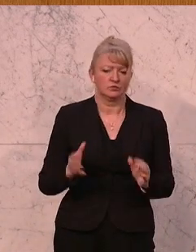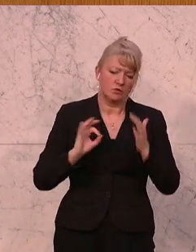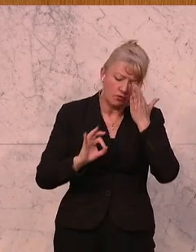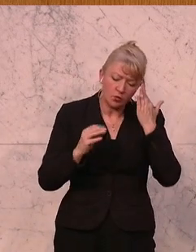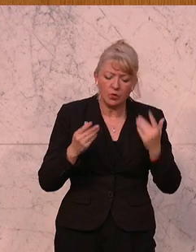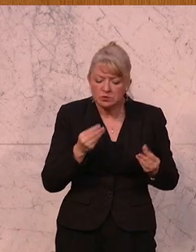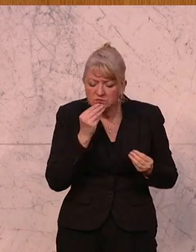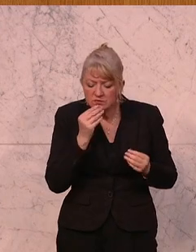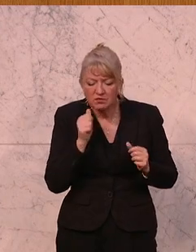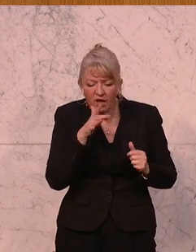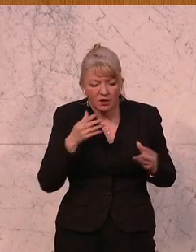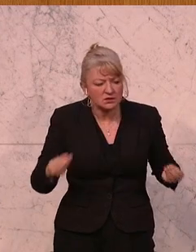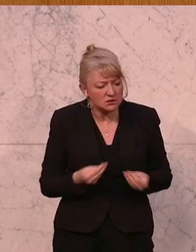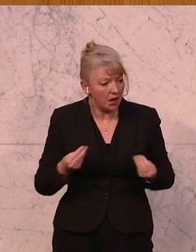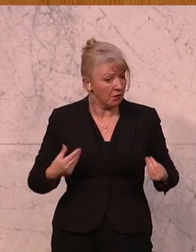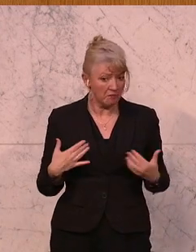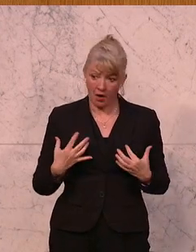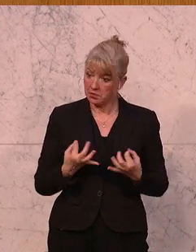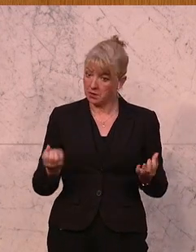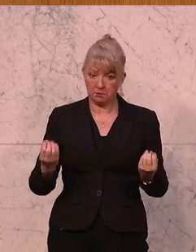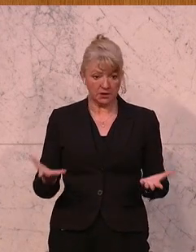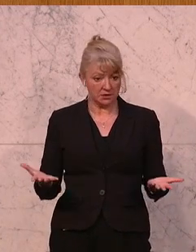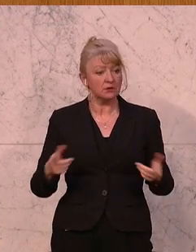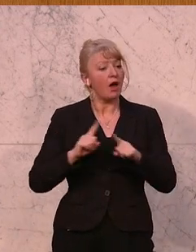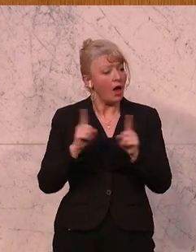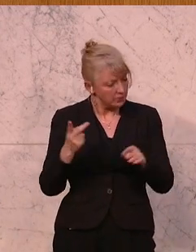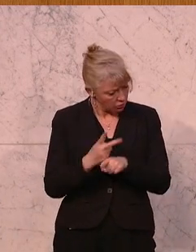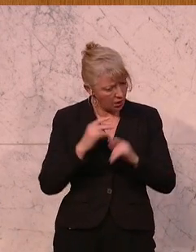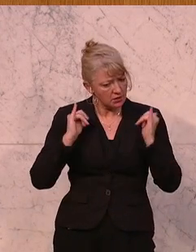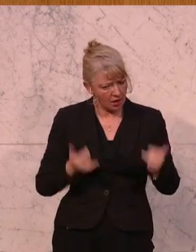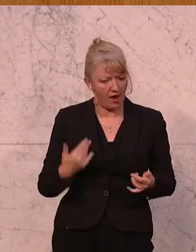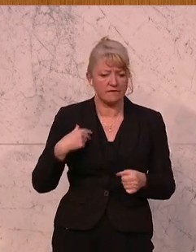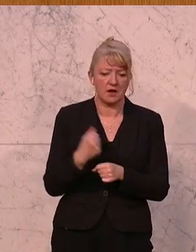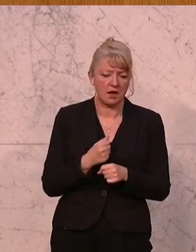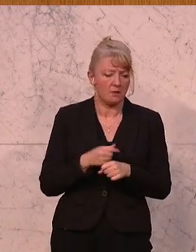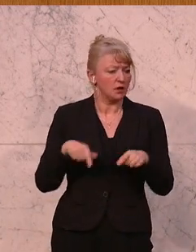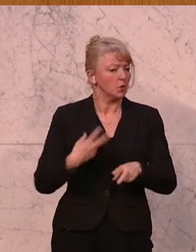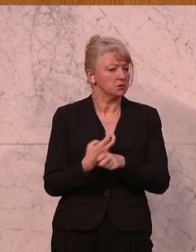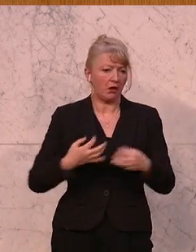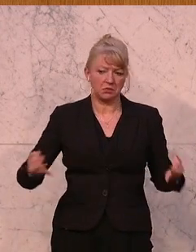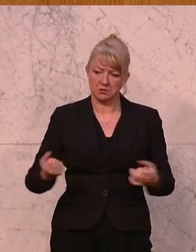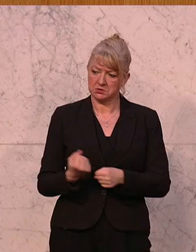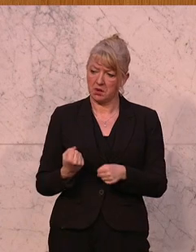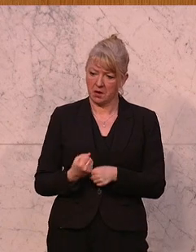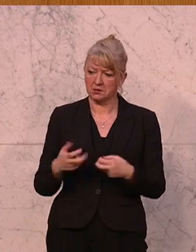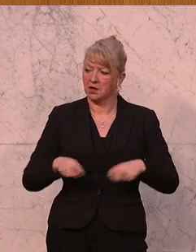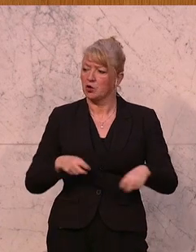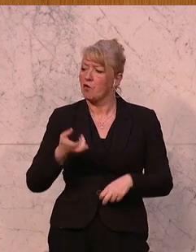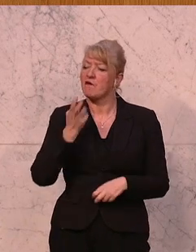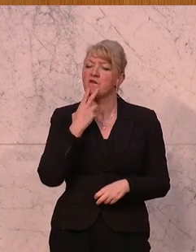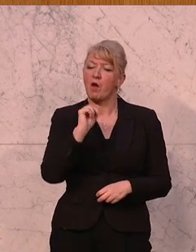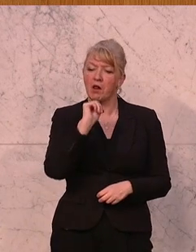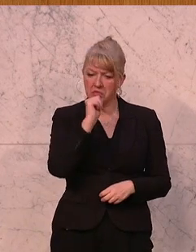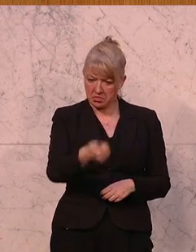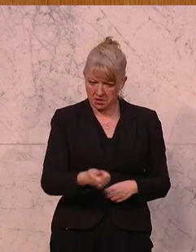des täglichen Bedarfs. Ist nicht passiert in Österreich. Andere Staaten haben gehandelt, wir haben nichts getan in Österreich. Die Regierung wollte nichts tun. Dann